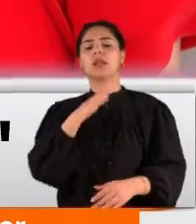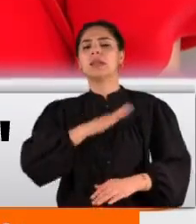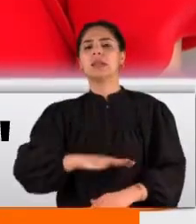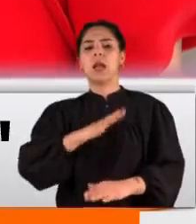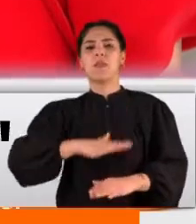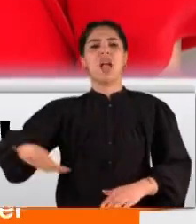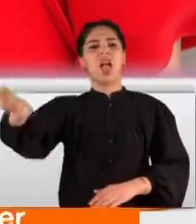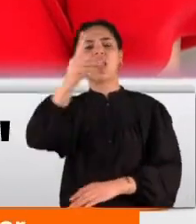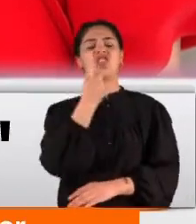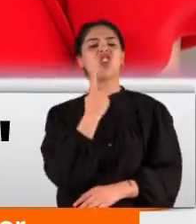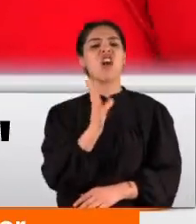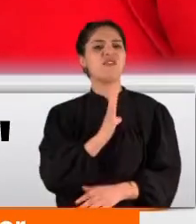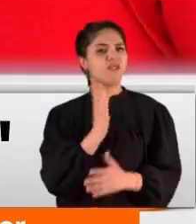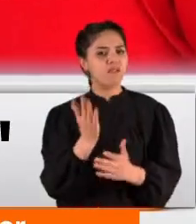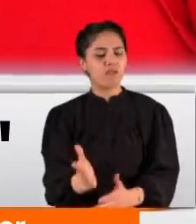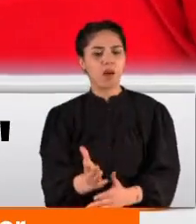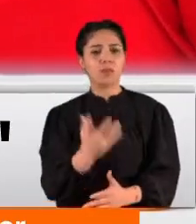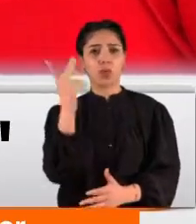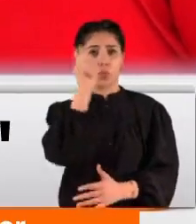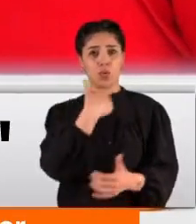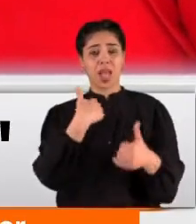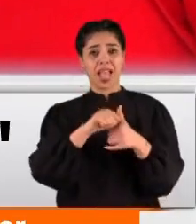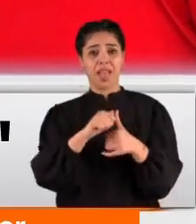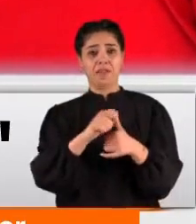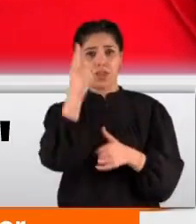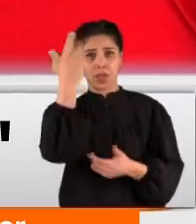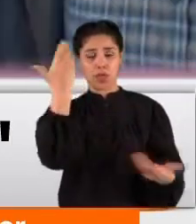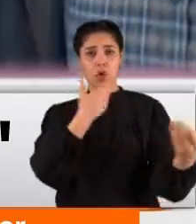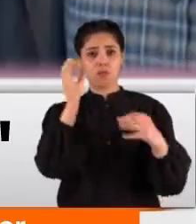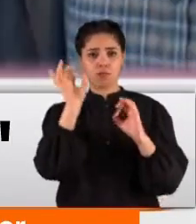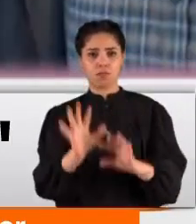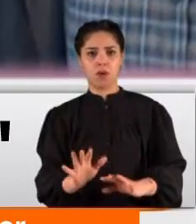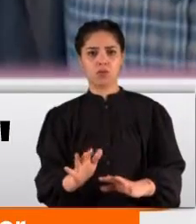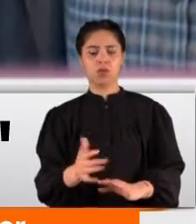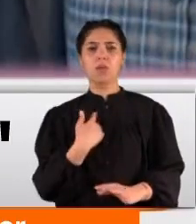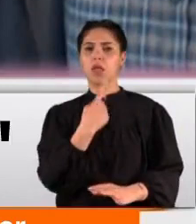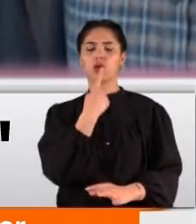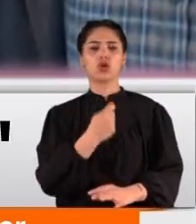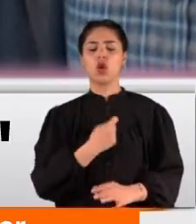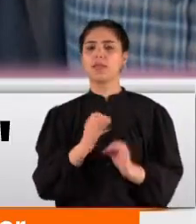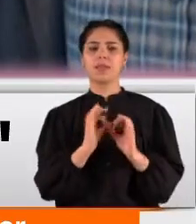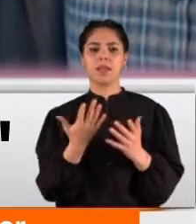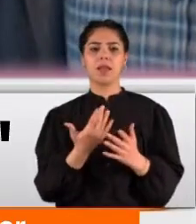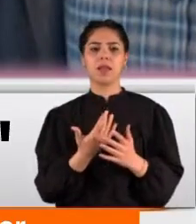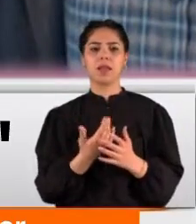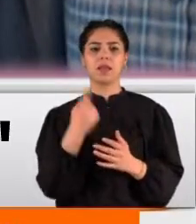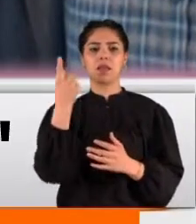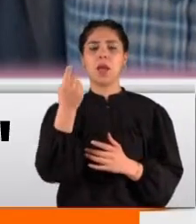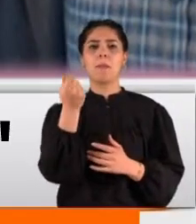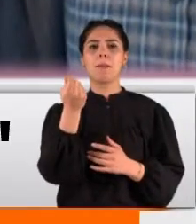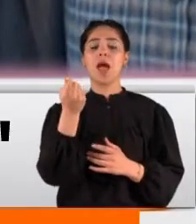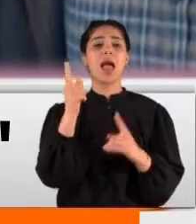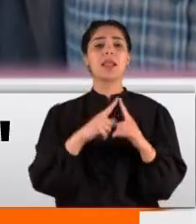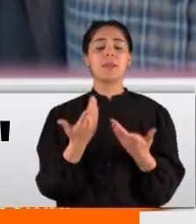herkes buna şahit herkes üç aylık evliyken benim dövüşlerin başladı söylüyor biliyor musun Esra abla ederim Neyse